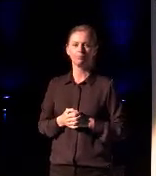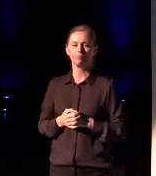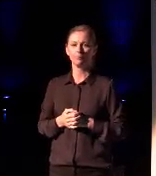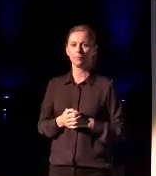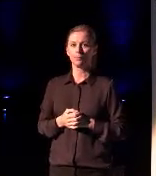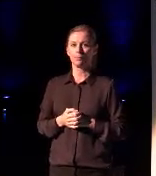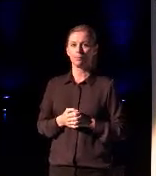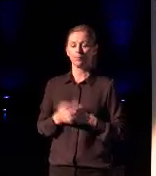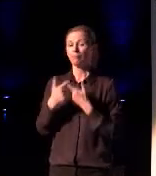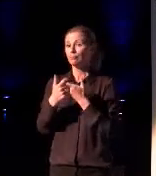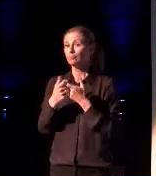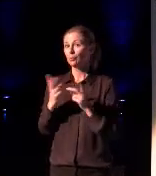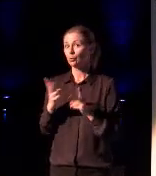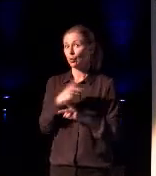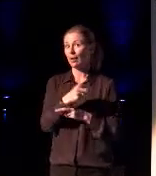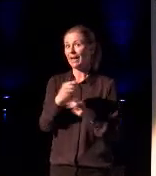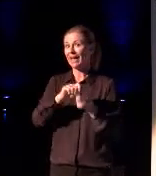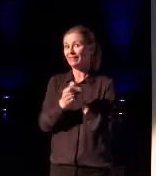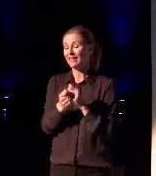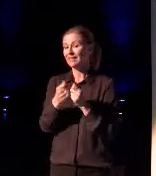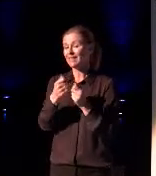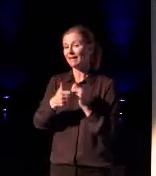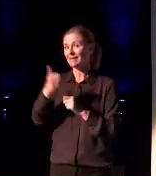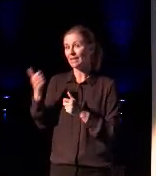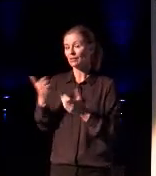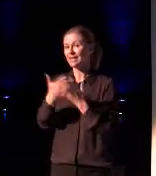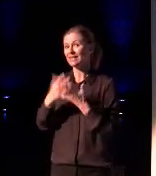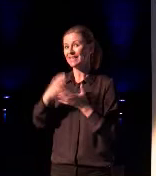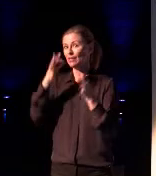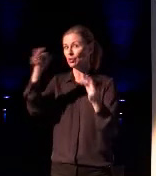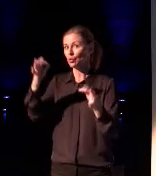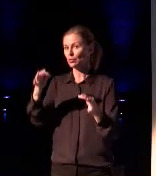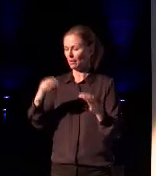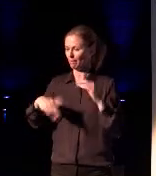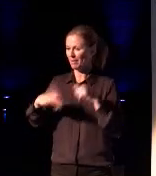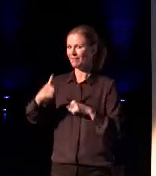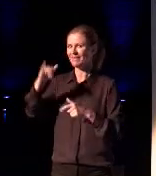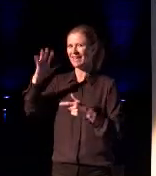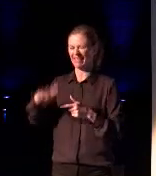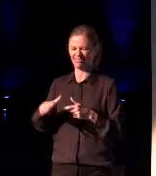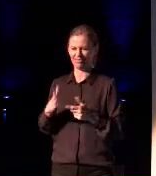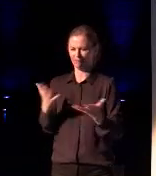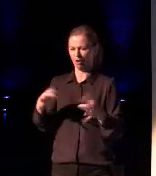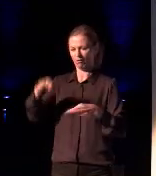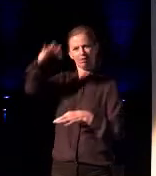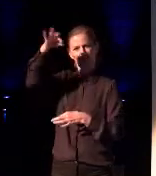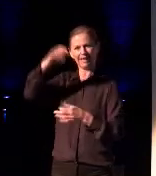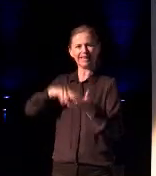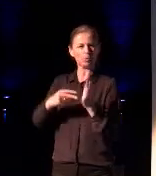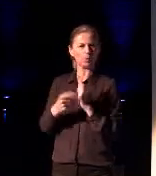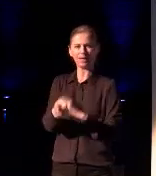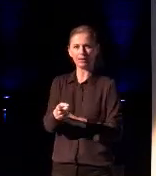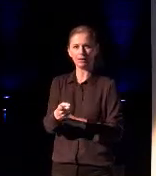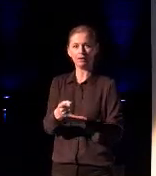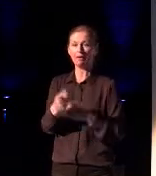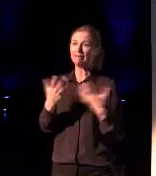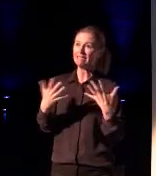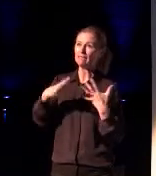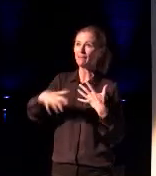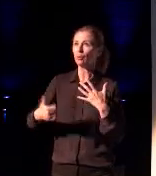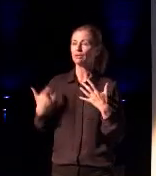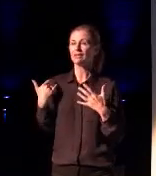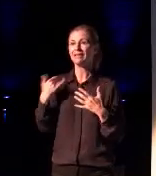inne på det, at endringsledelse og tjenesteinnovasjon er mye viktigere enn selve teknologien. For 10-15 år siden